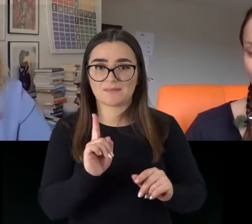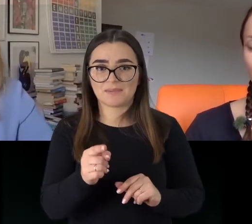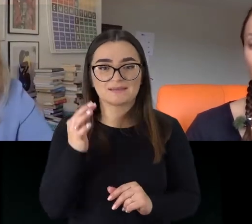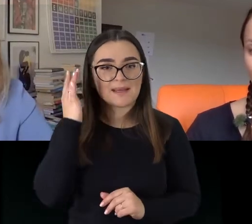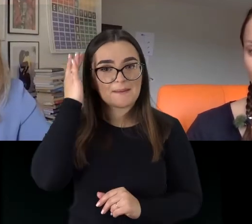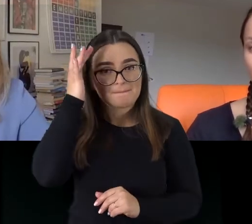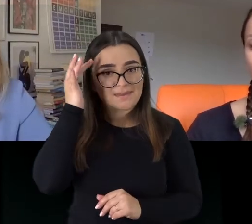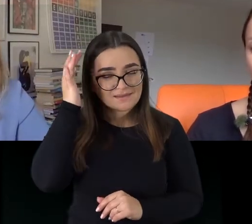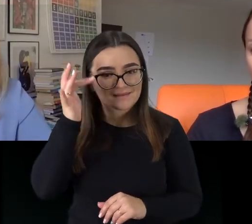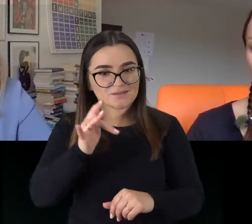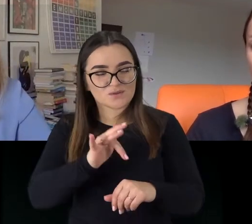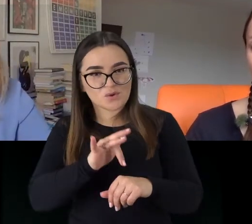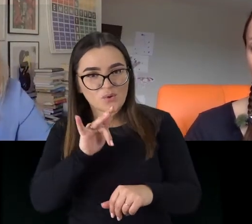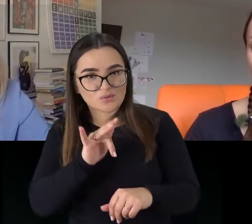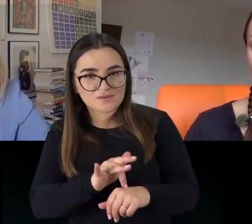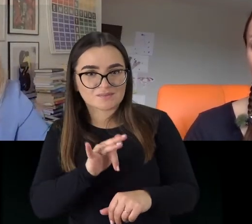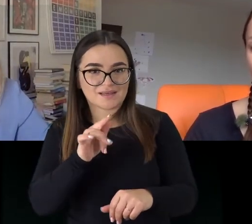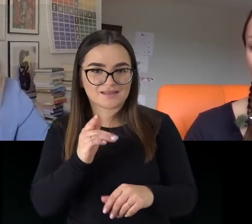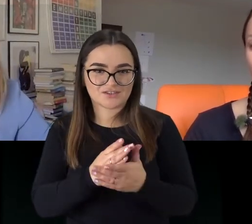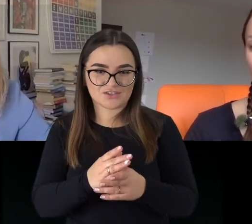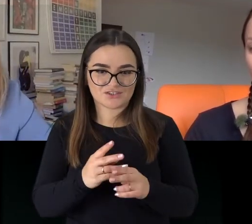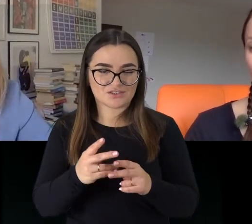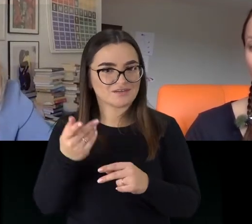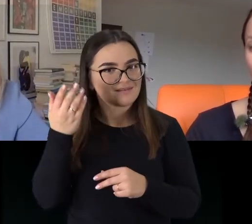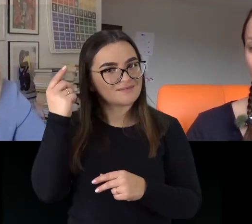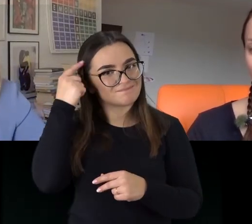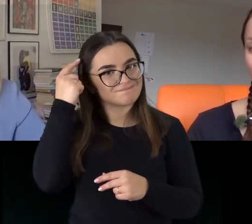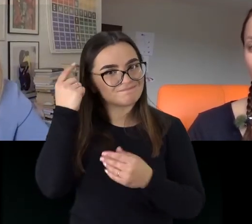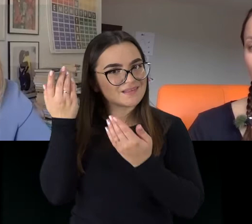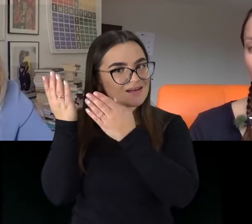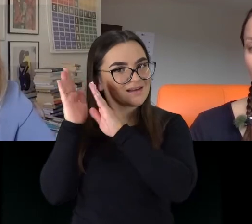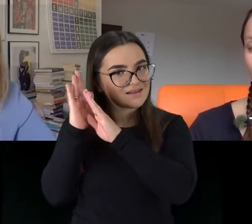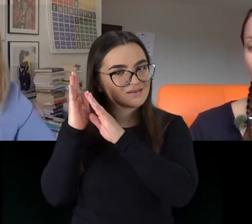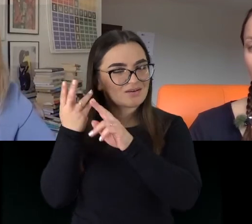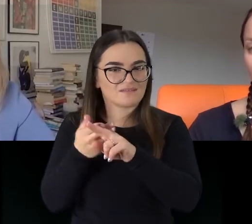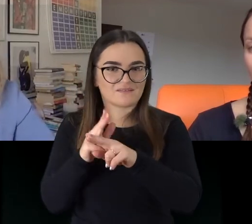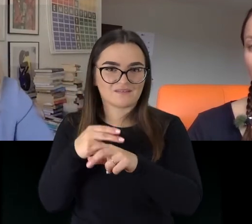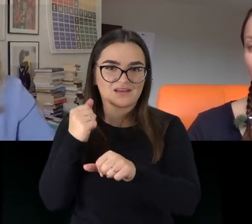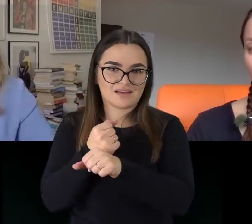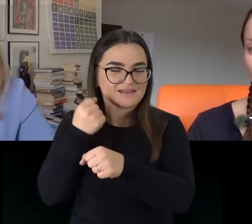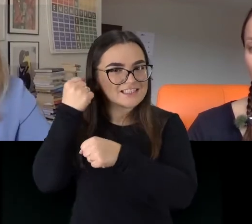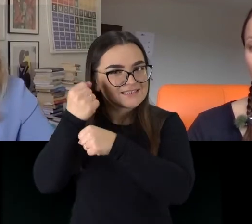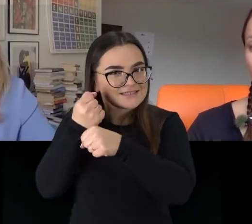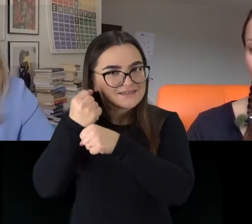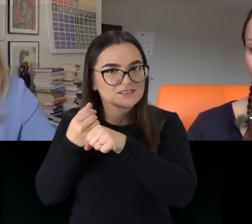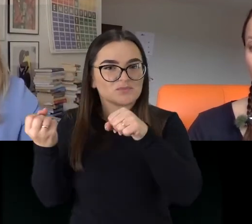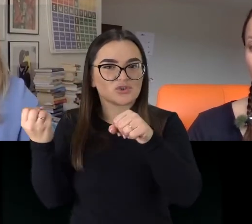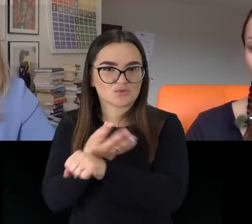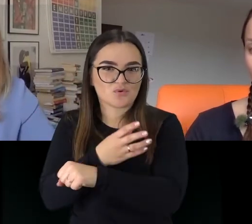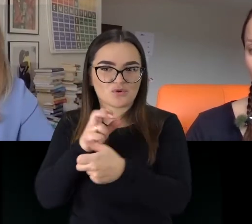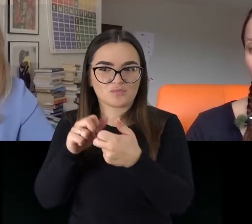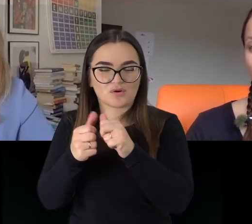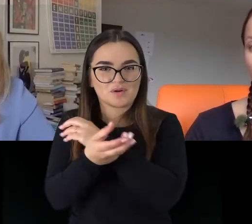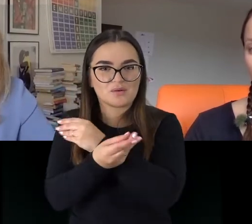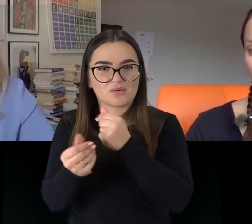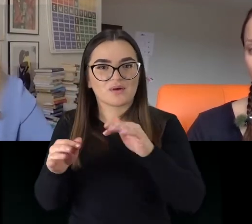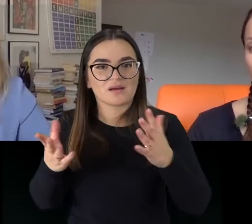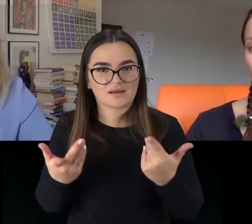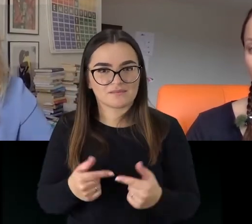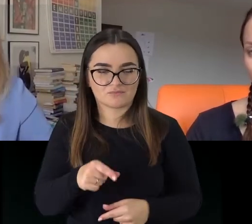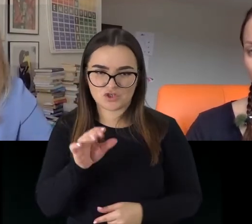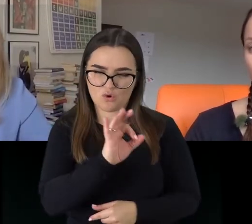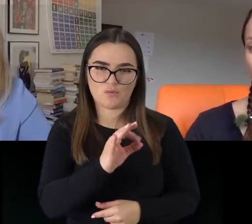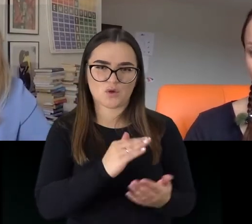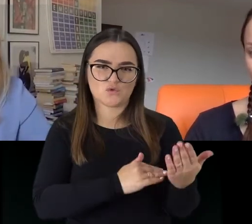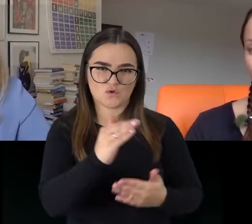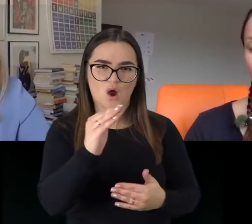mintys, jausmai ir visos formuluotės galvoje yra likusios ir dėl to reikia su tuo dirbti. Tai va taip veikia suaugusių pasaulyje, čia tik